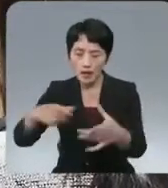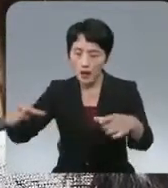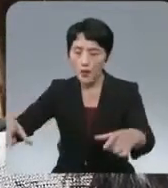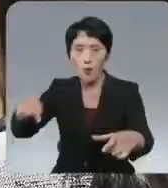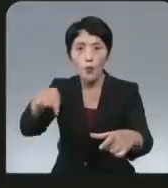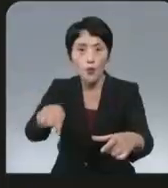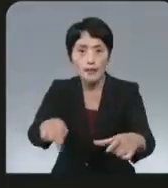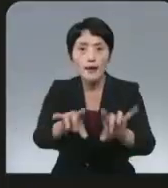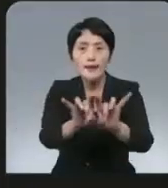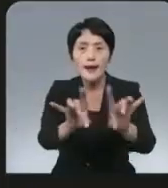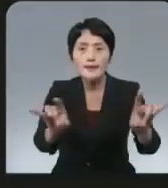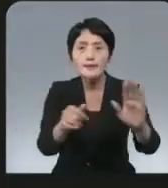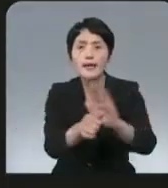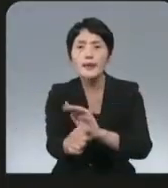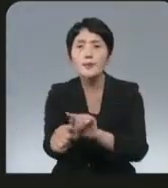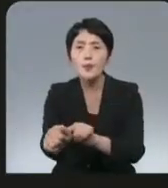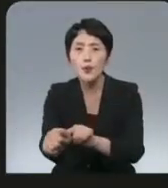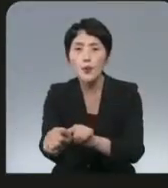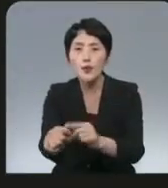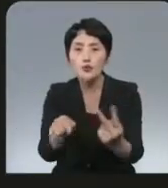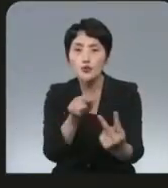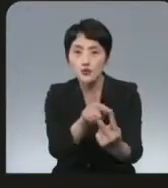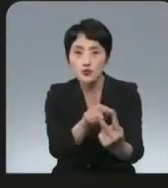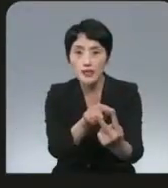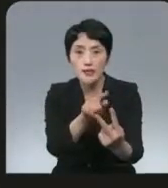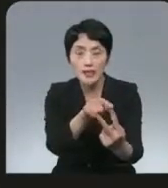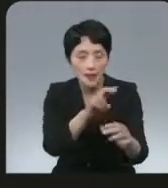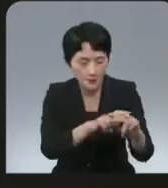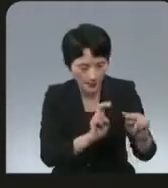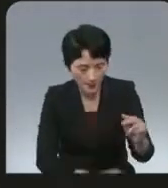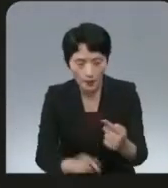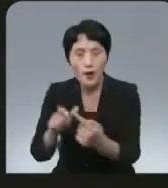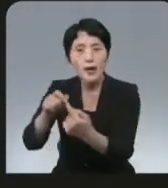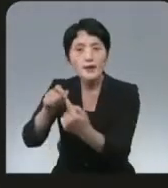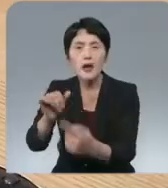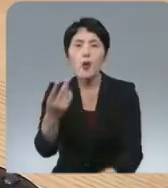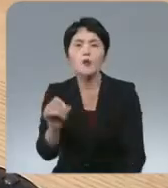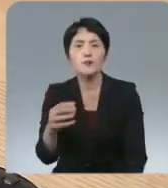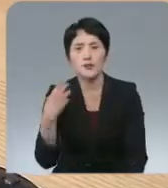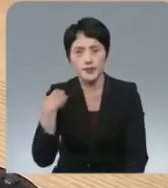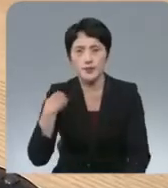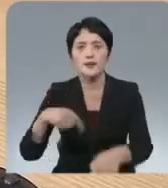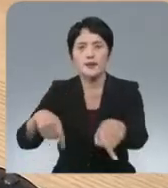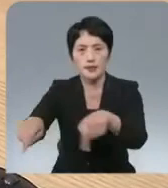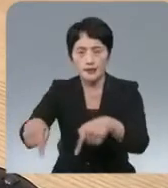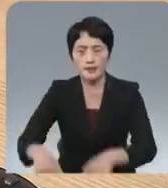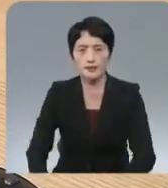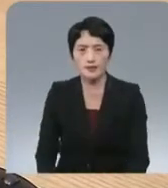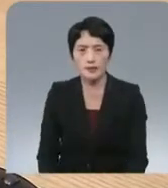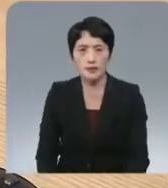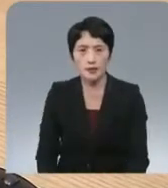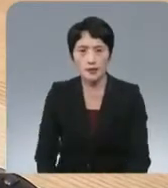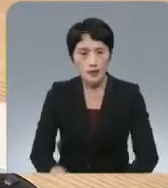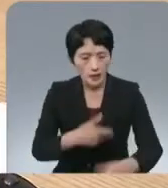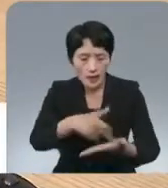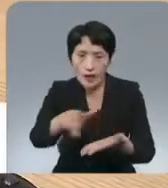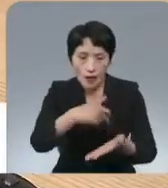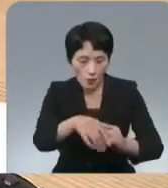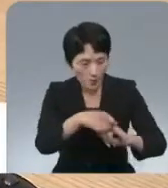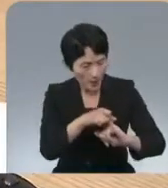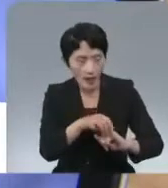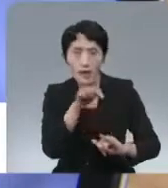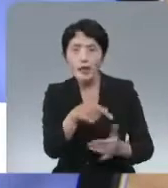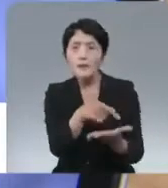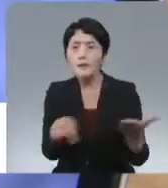какао корпорейшен в районе панго города суннама провинции кандидо он принес извинения всем